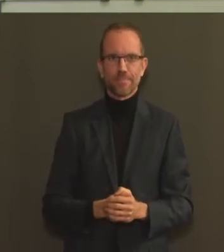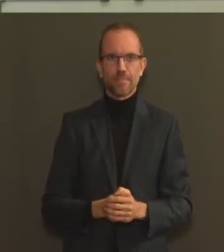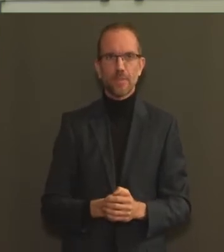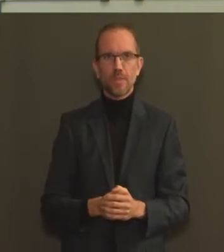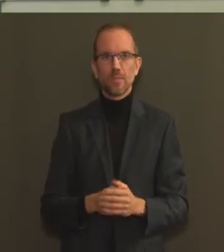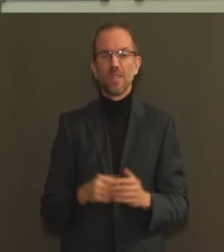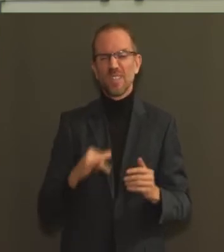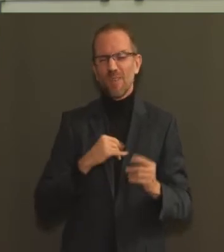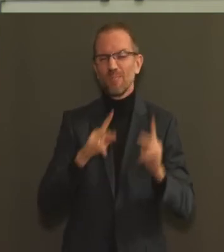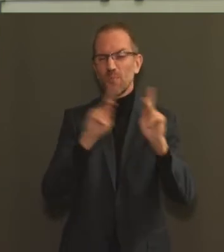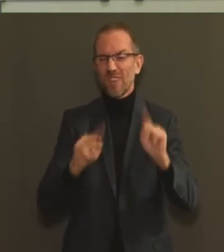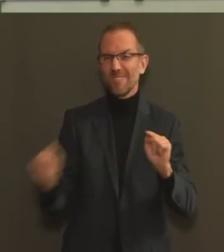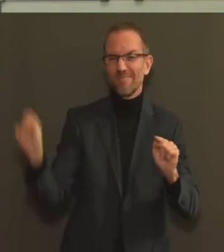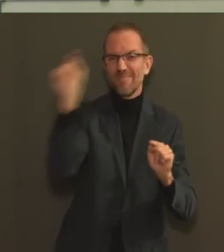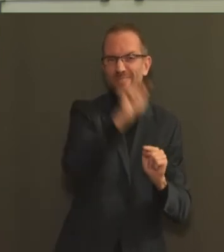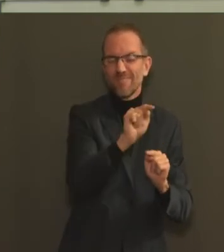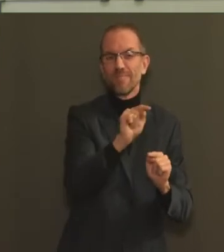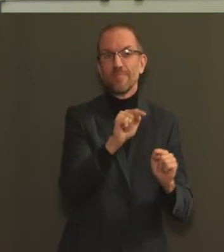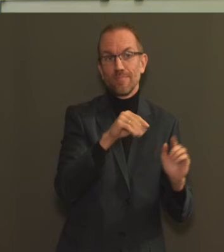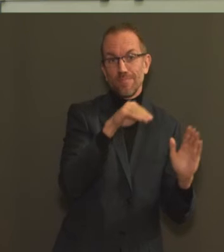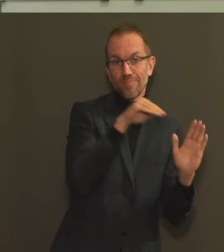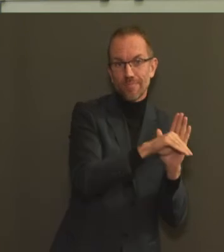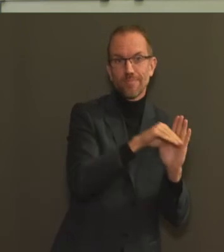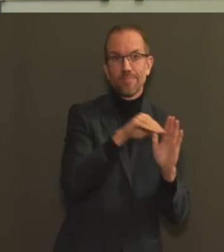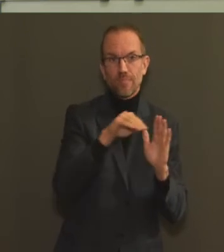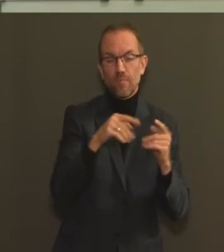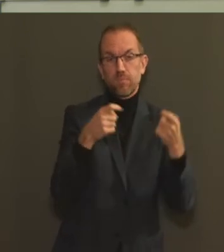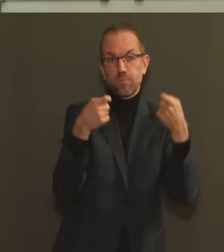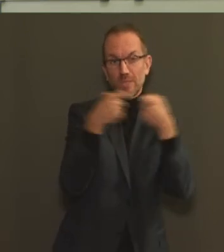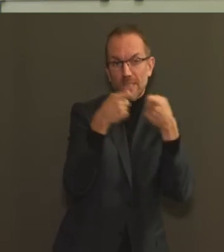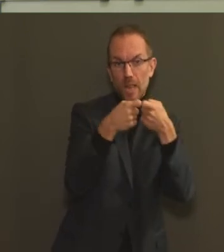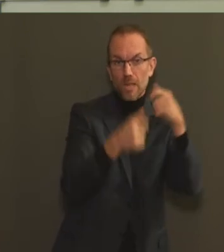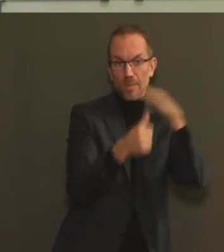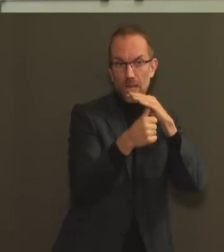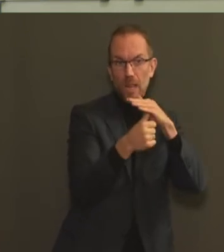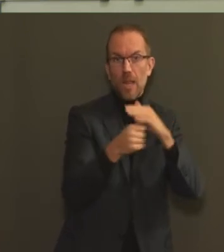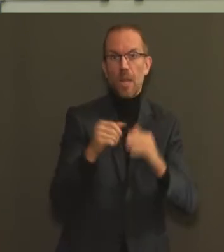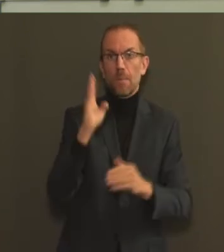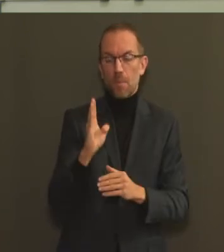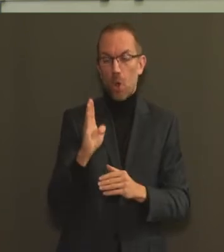Ce sont la région Bruxelles-Capitale, le Brabant flamand et la province d'Anvers.